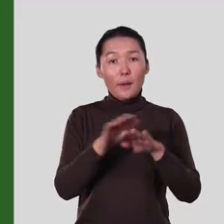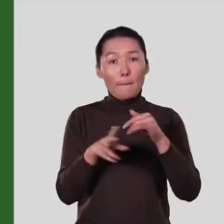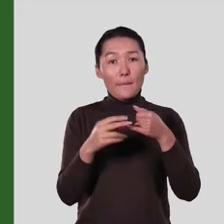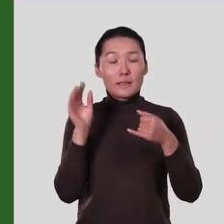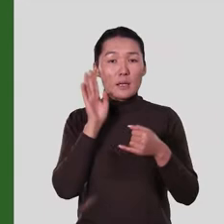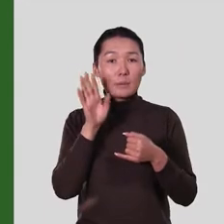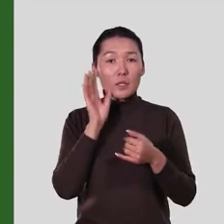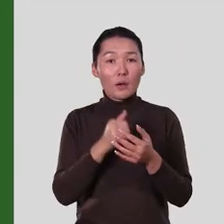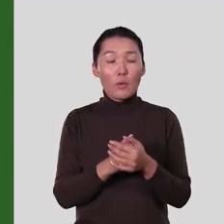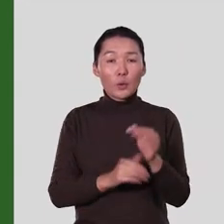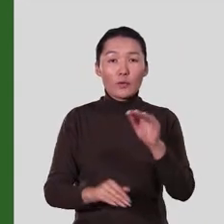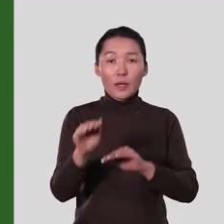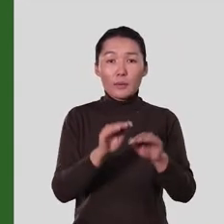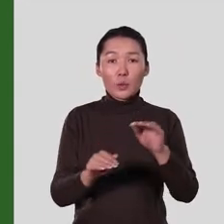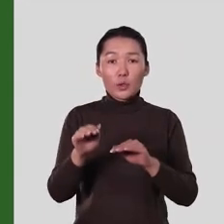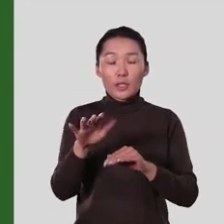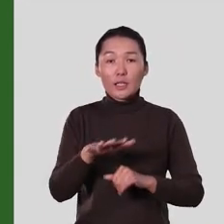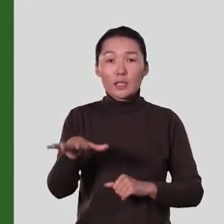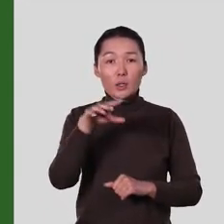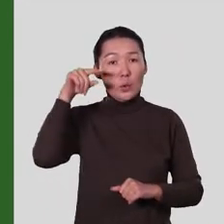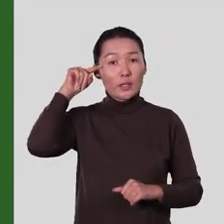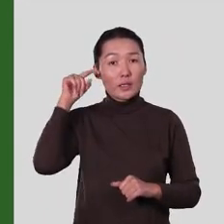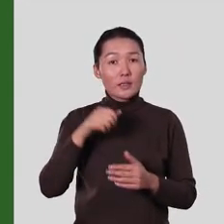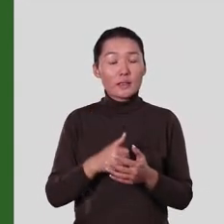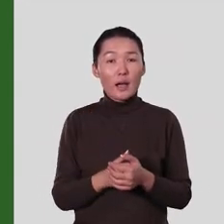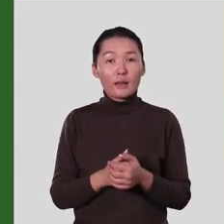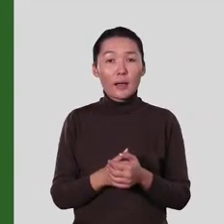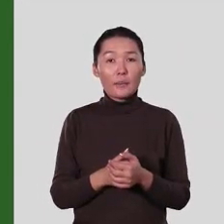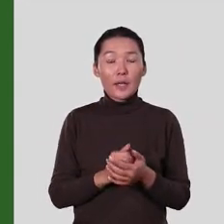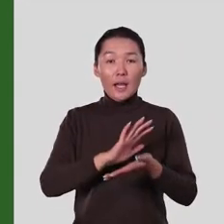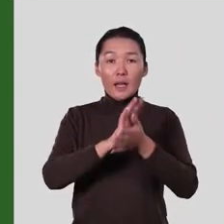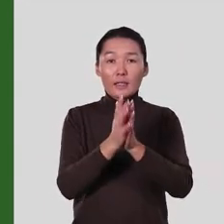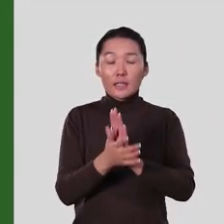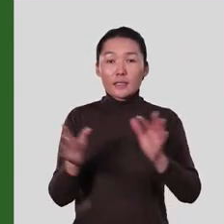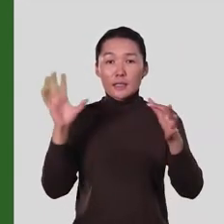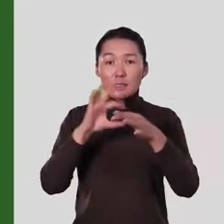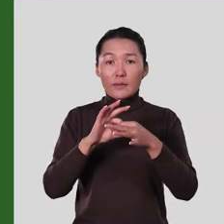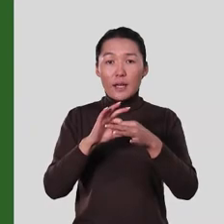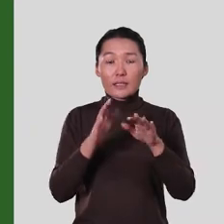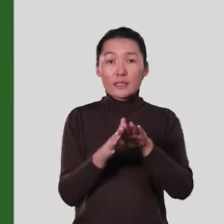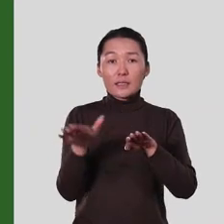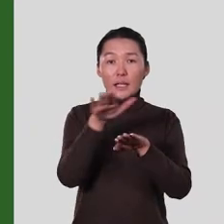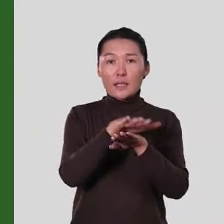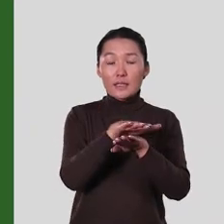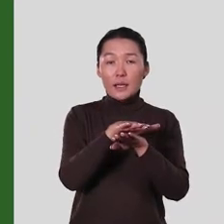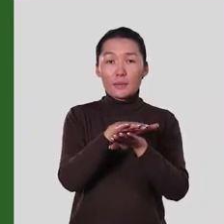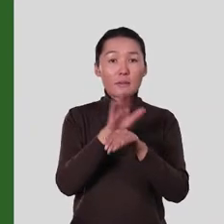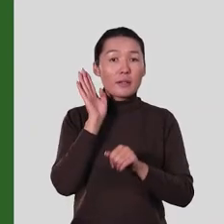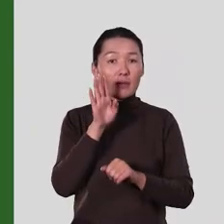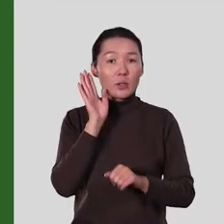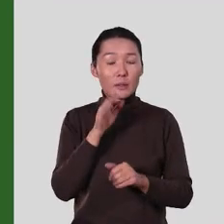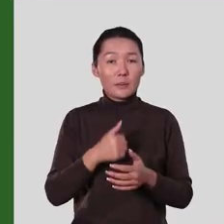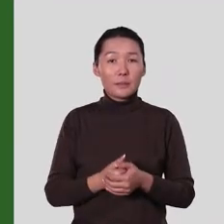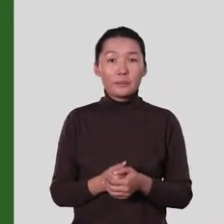воды, формирующиеся на территории Кыргызстана, тесно связаны с наземными проточными